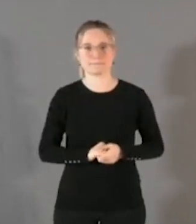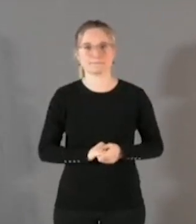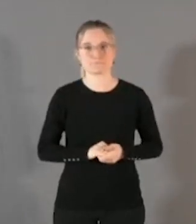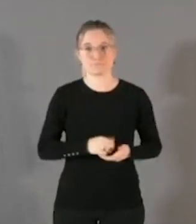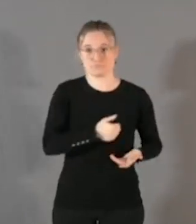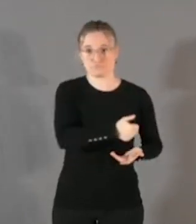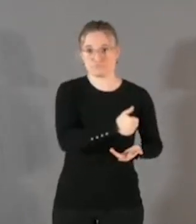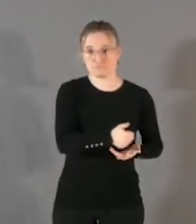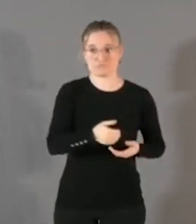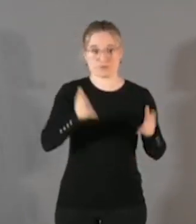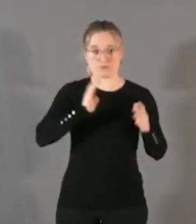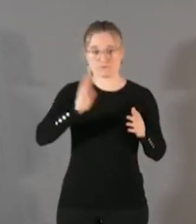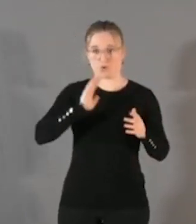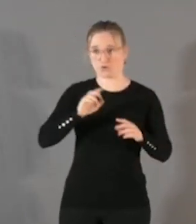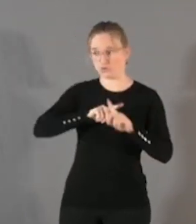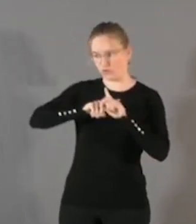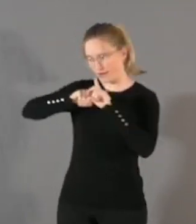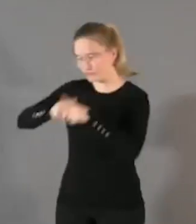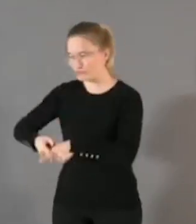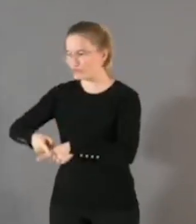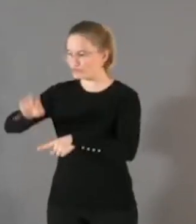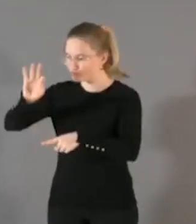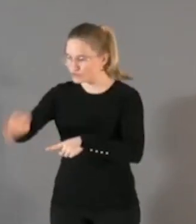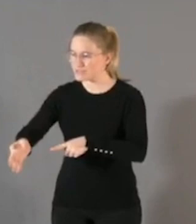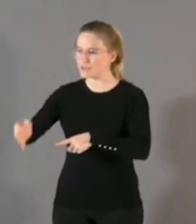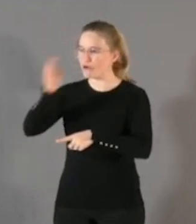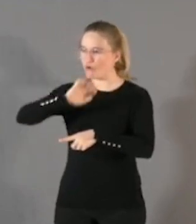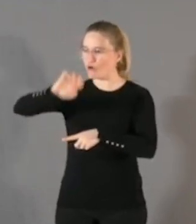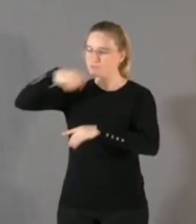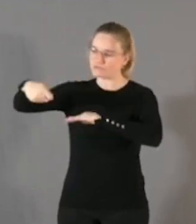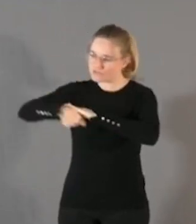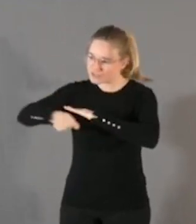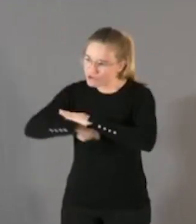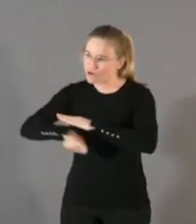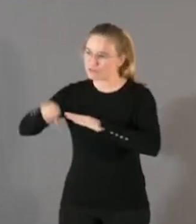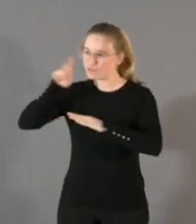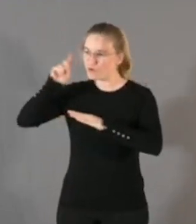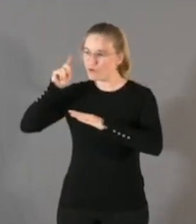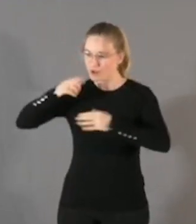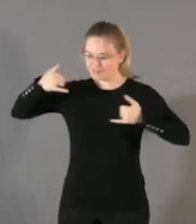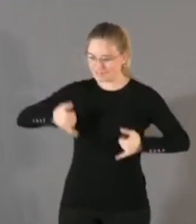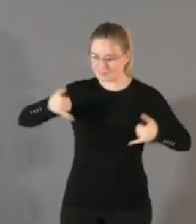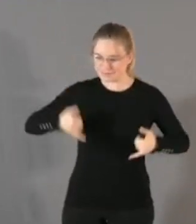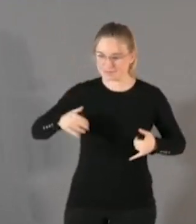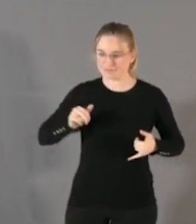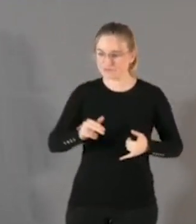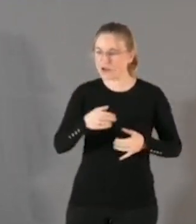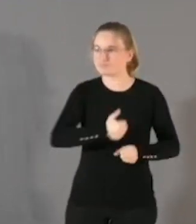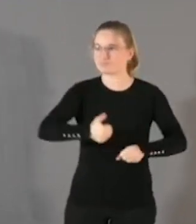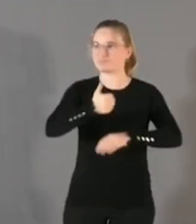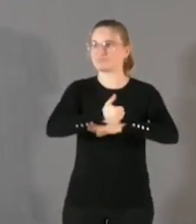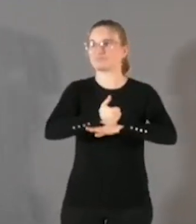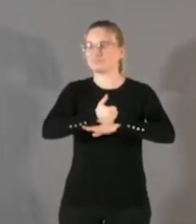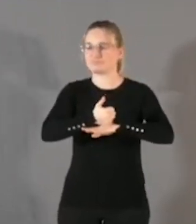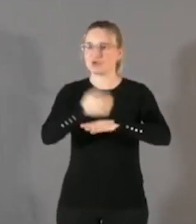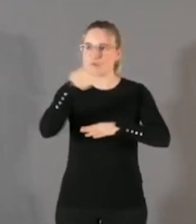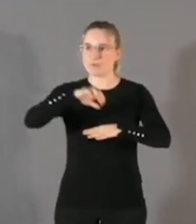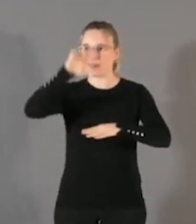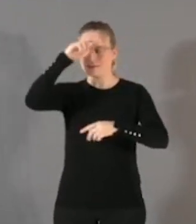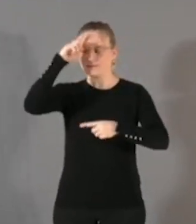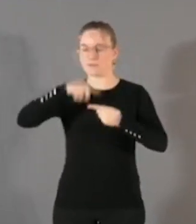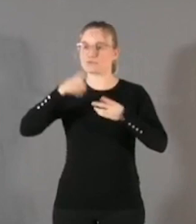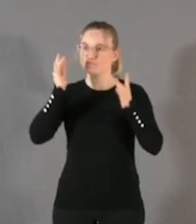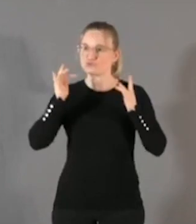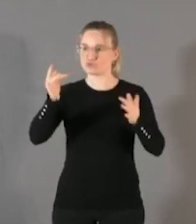de financer cette capitale européenne. Alors peut-être que la valse des cadres qui a lieu dans cette mairie ne vous aide pas, car ce sont